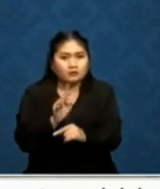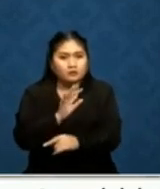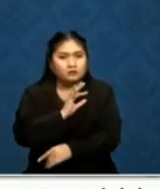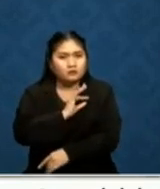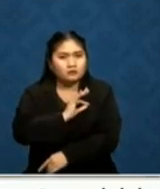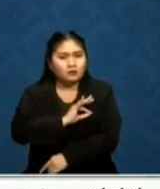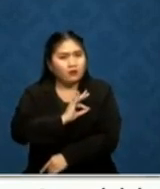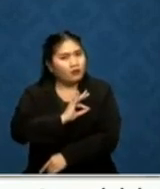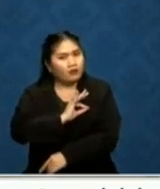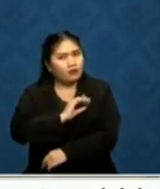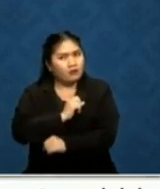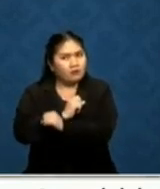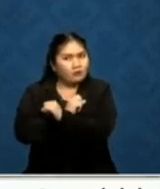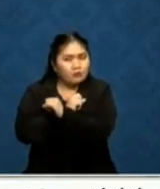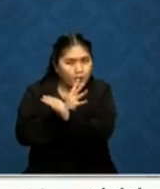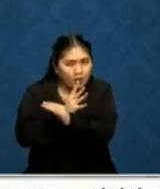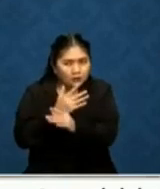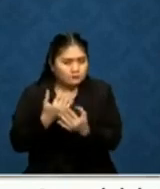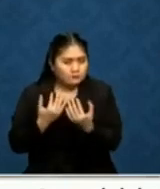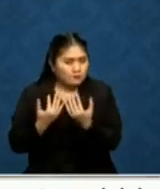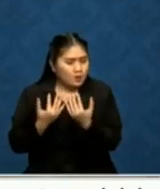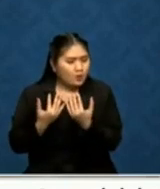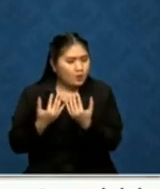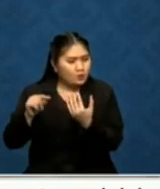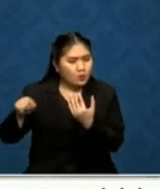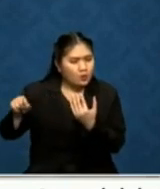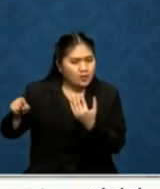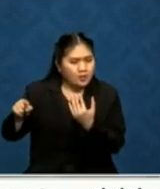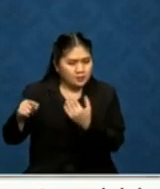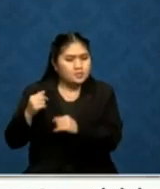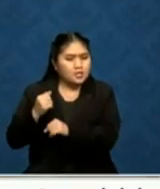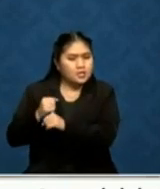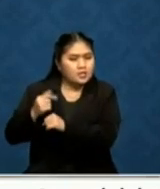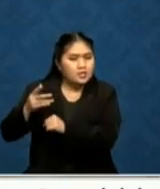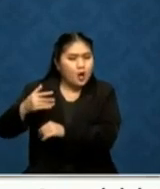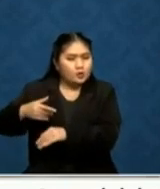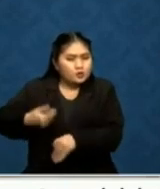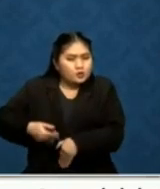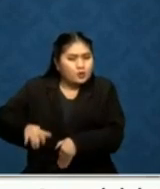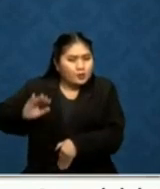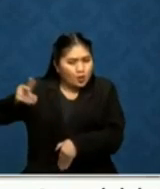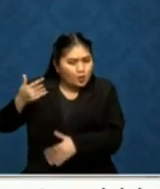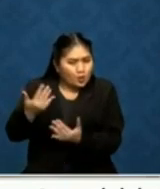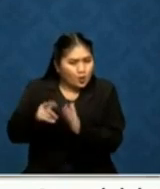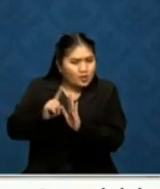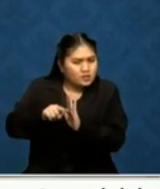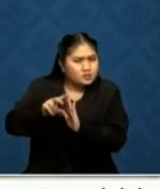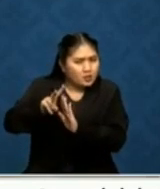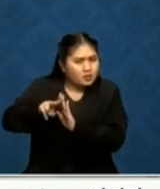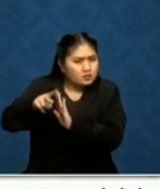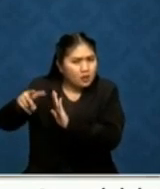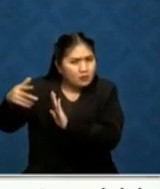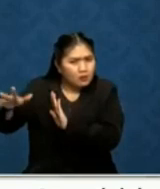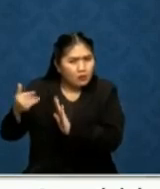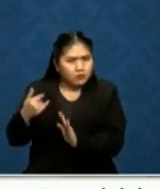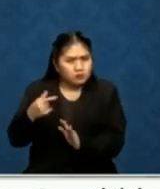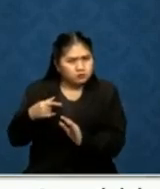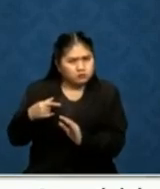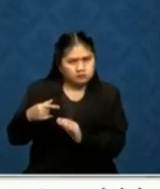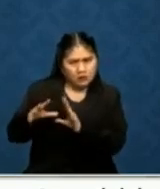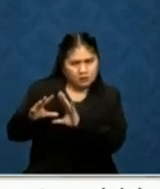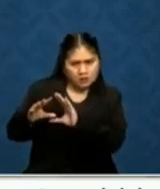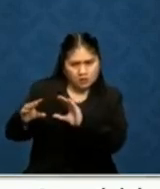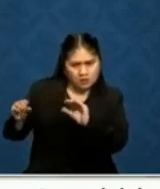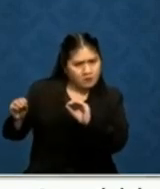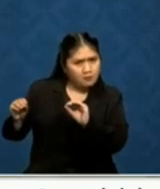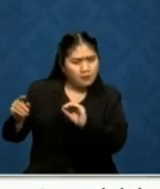ไม่ปลอดภัยนะคะก็เลยรอค่ะรอให้ห้องข้างๆเนี่ยทำธุระก่อนรอ2นาทีก็แล้ว3นาทีก็แล้วก็ยังไม่มีความเคลื่อนไหวใดๆเล